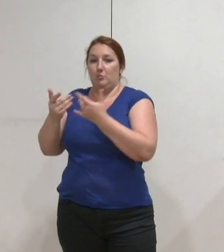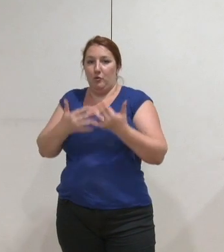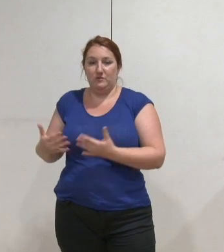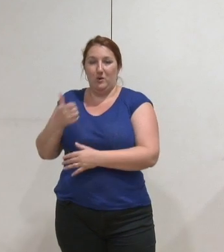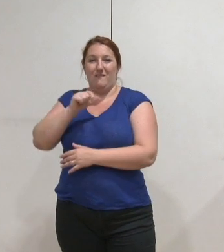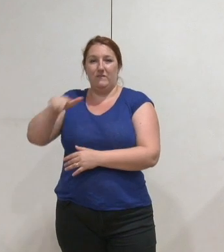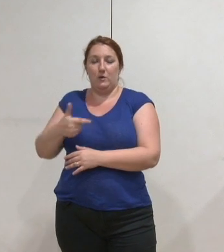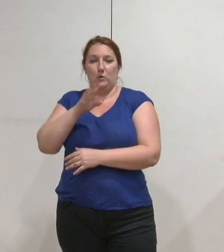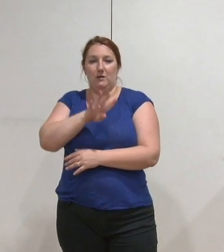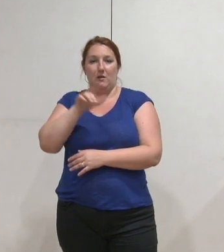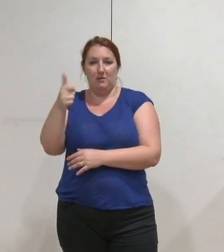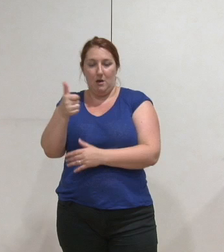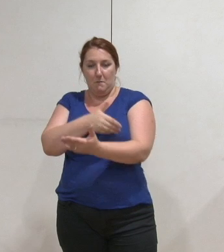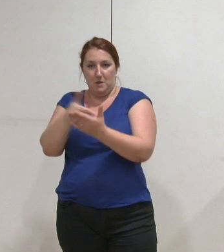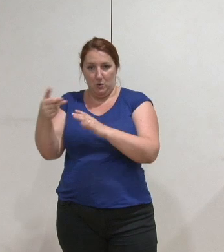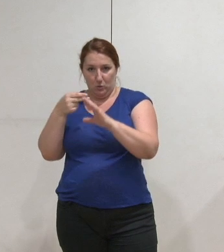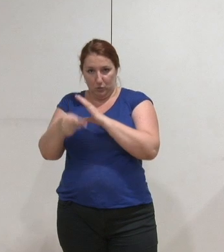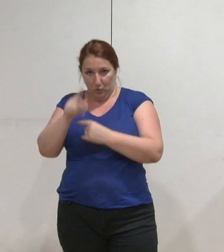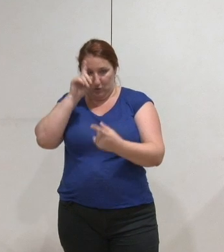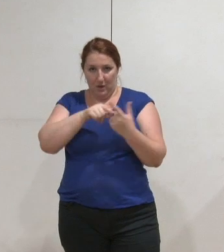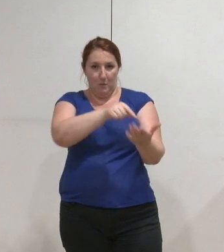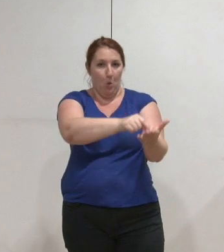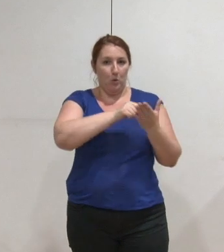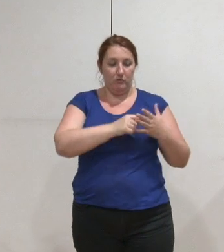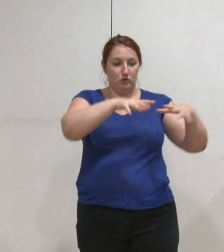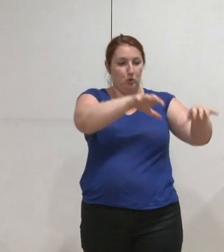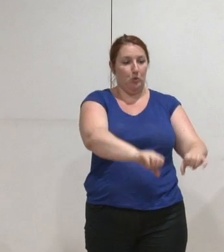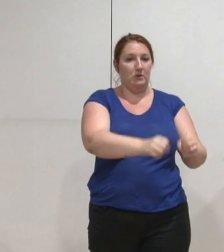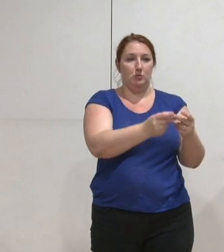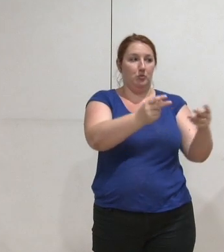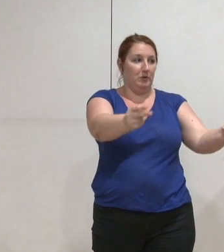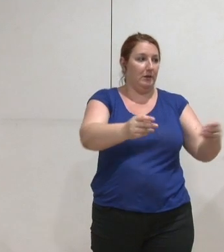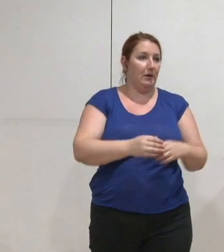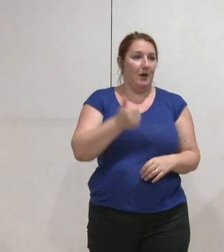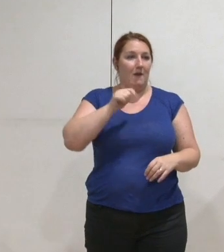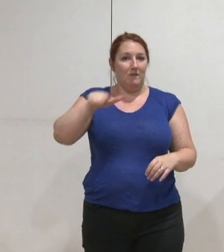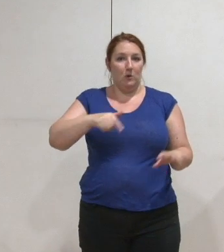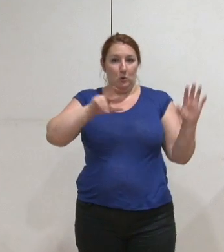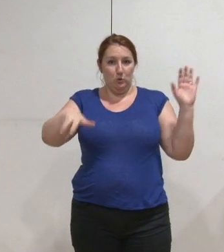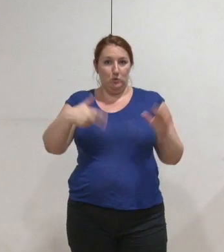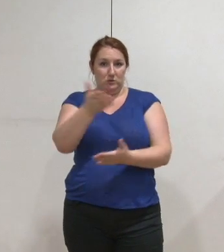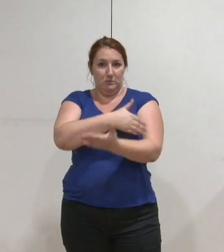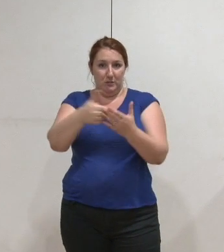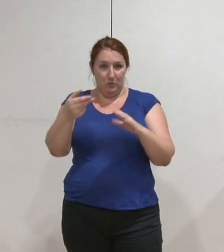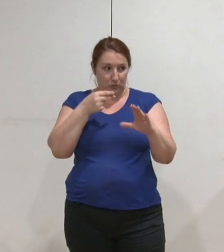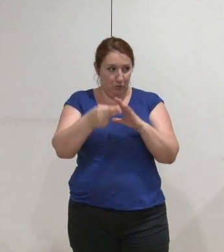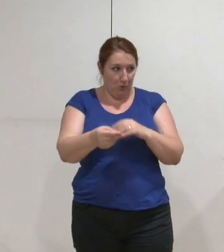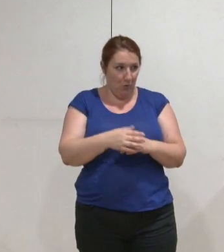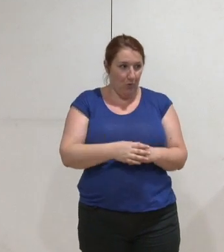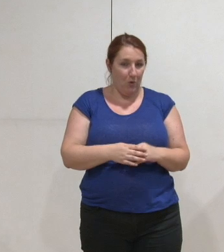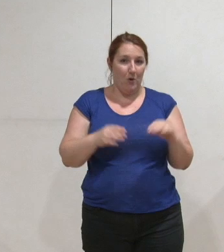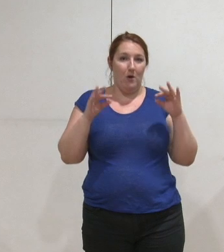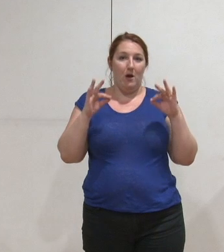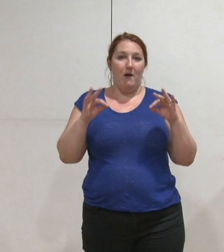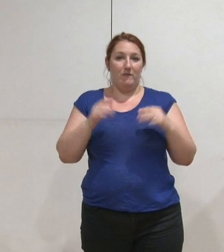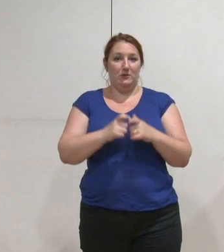ur de reprise de provision sur la redevance d'occupation du domaine public 1,12 million d'euros concernant la